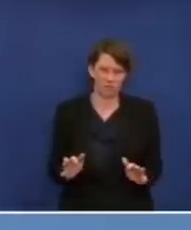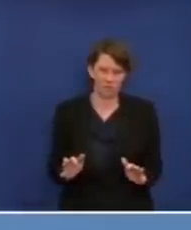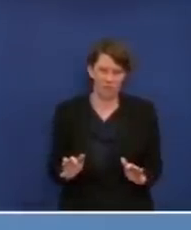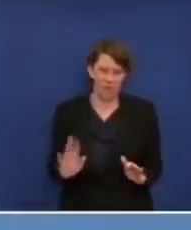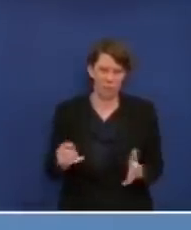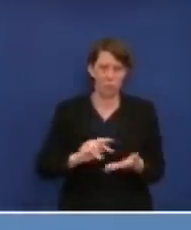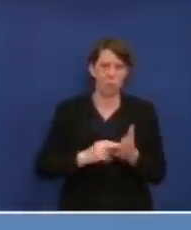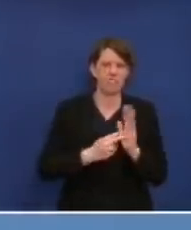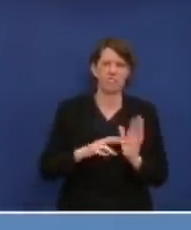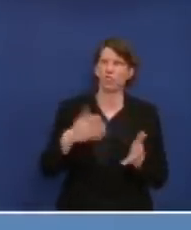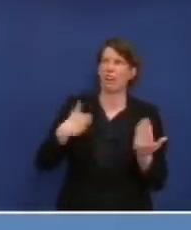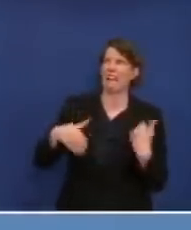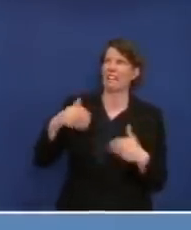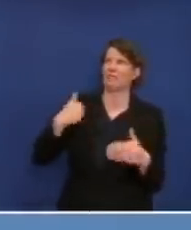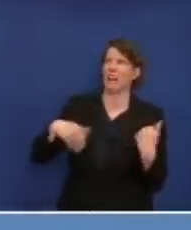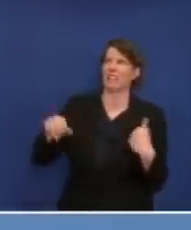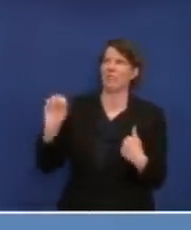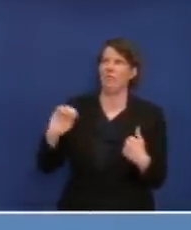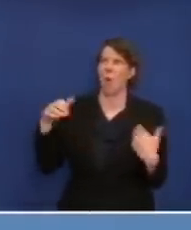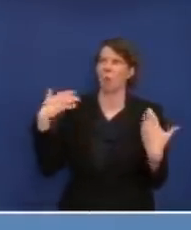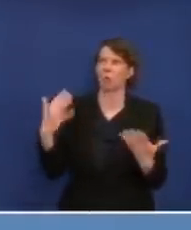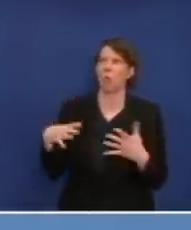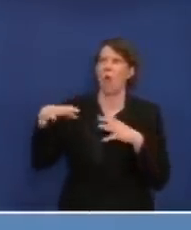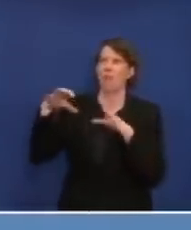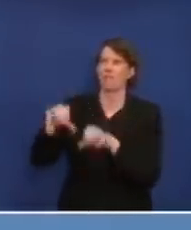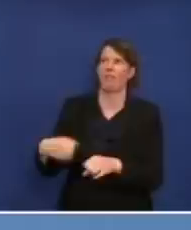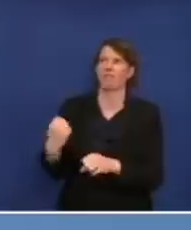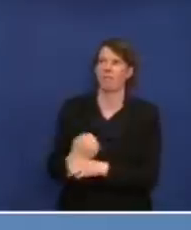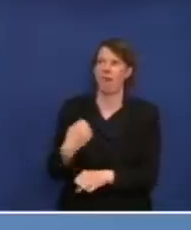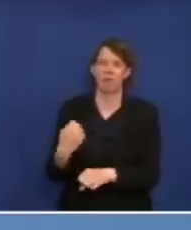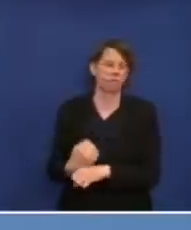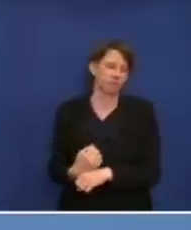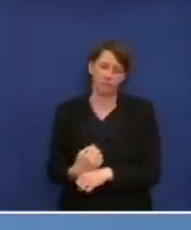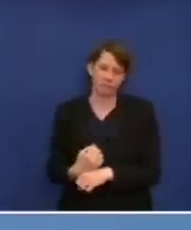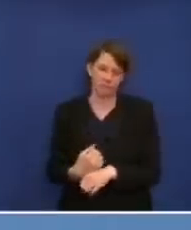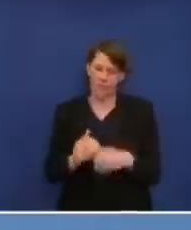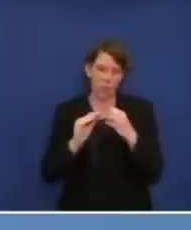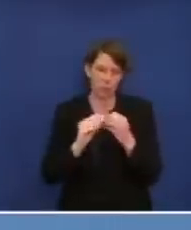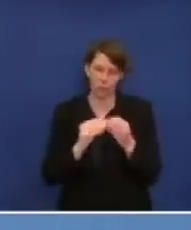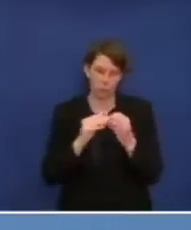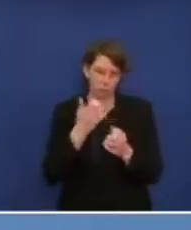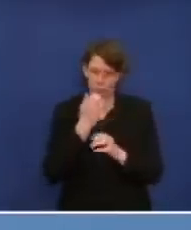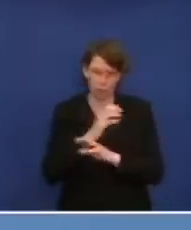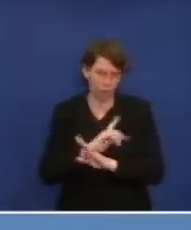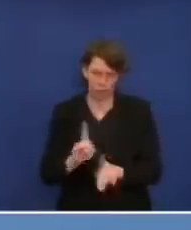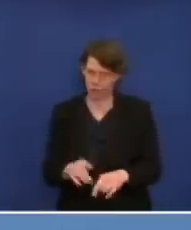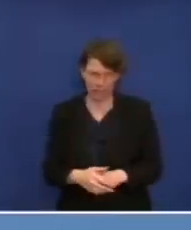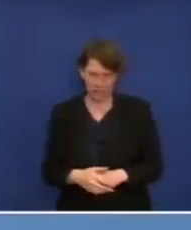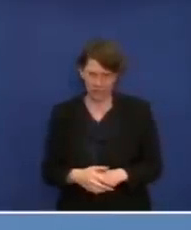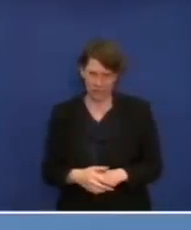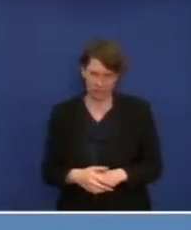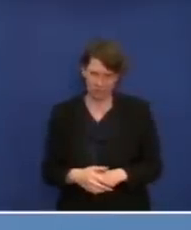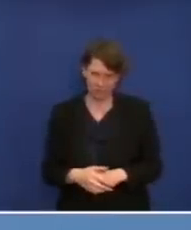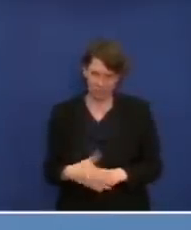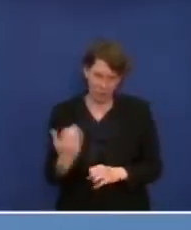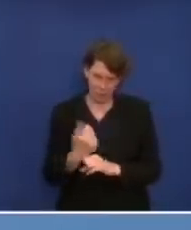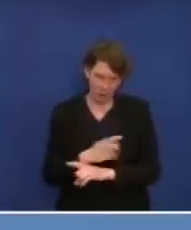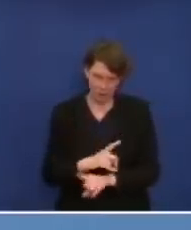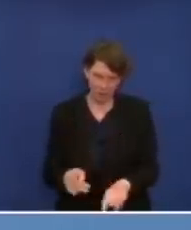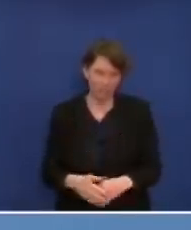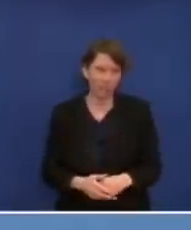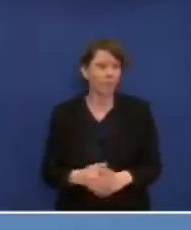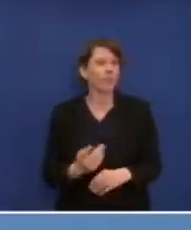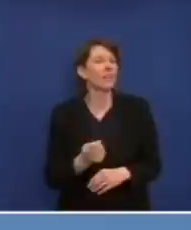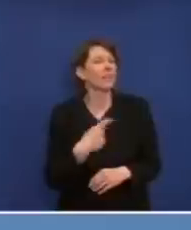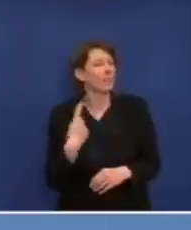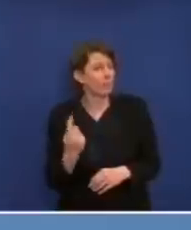irgendeine politische Rechtfertigung für solche Angriffe zu konstruieren. Wir haben uns im